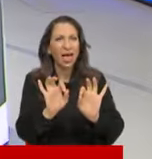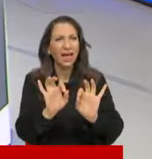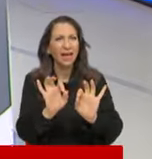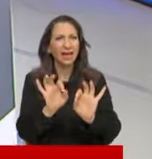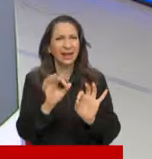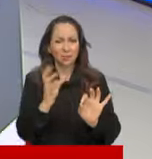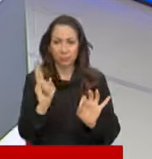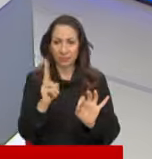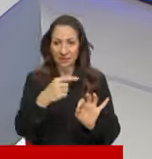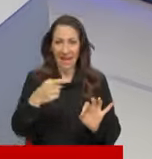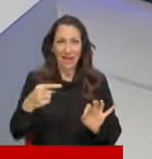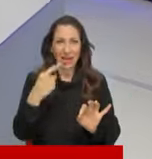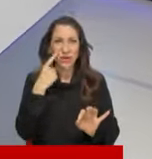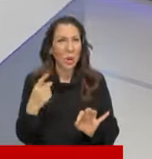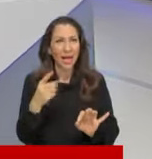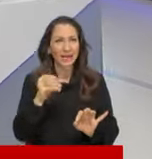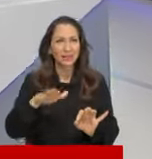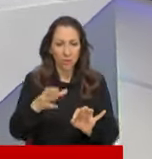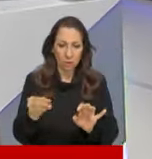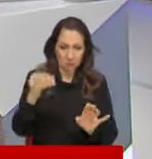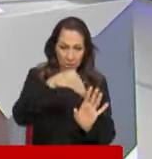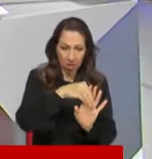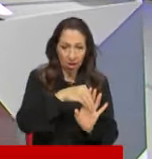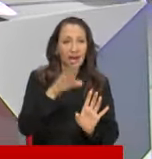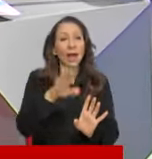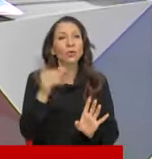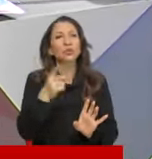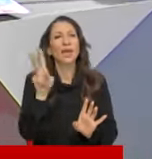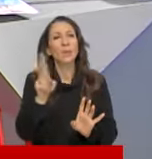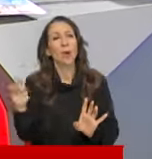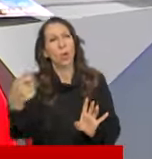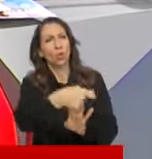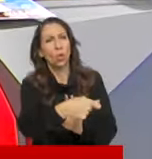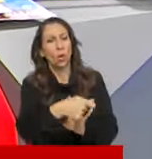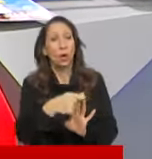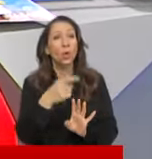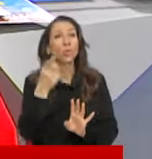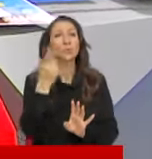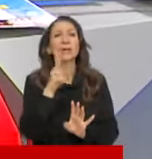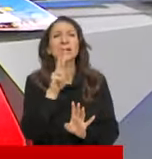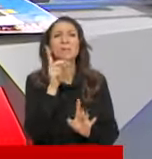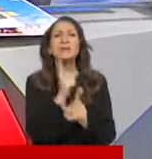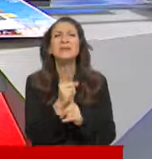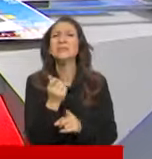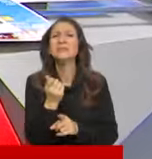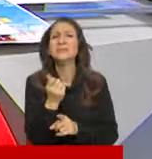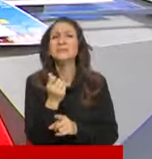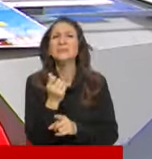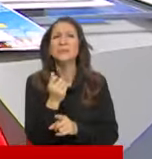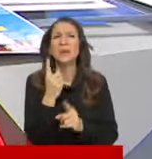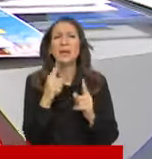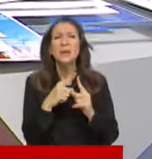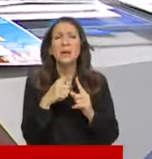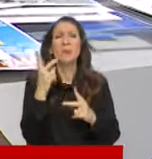karşılıyoruz kendi yapısından kendi arazisinden karşılıyoruz geriye kalan % 120 mesela o % neye tekabül ediyor peki Yani bir